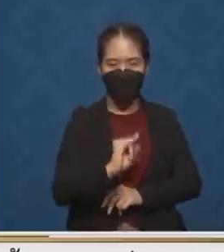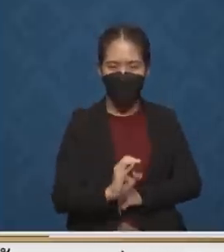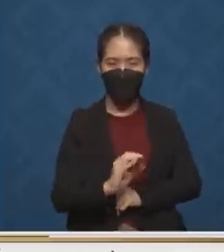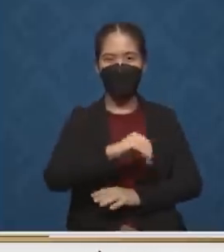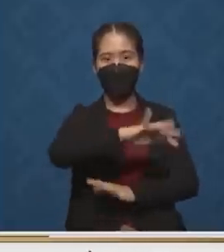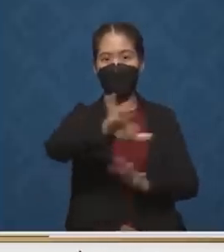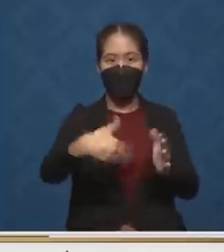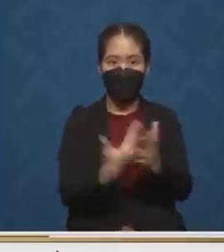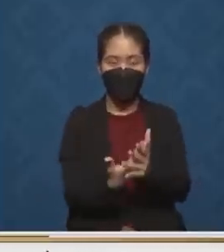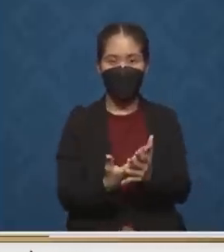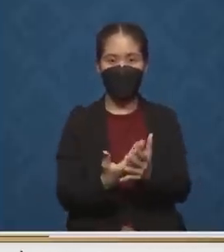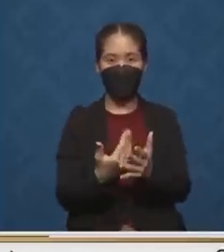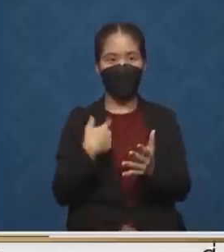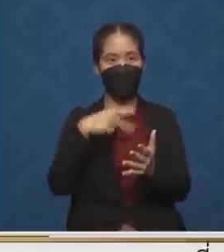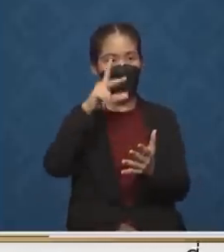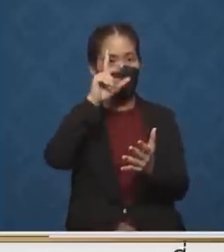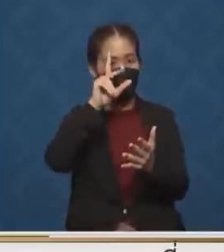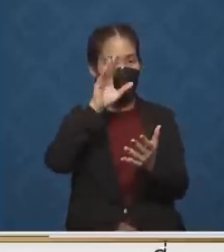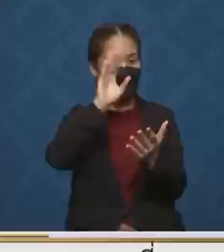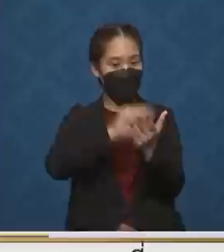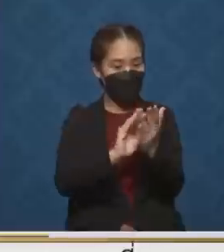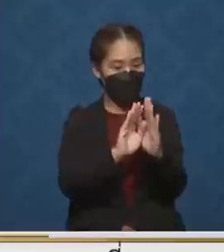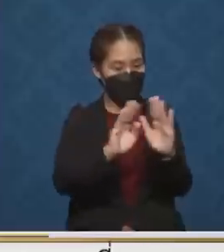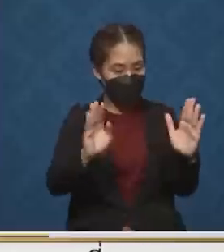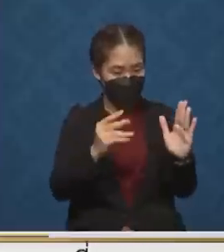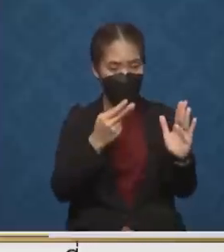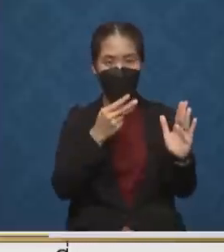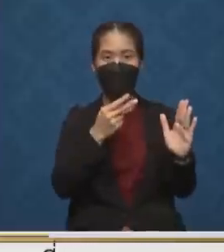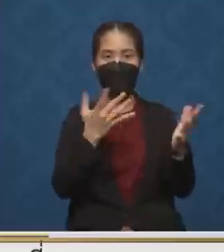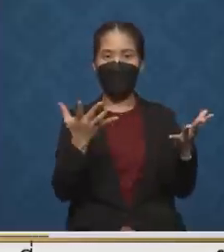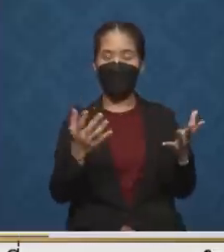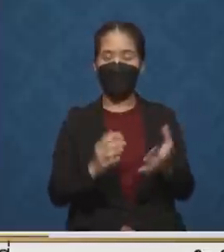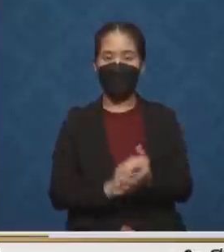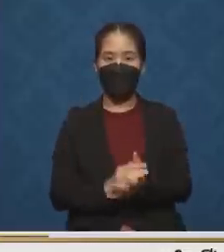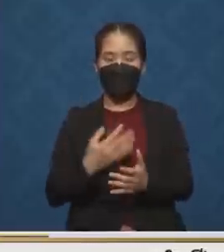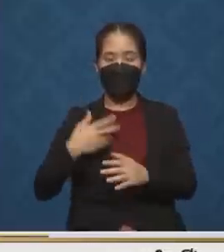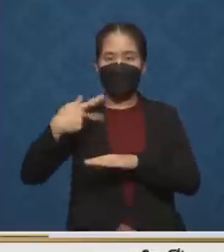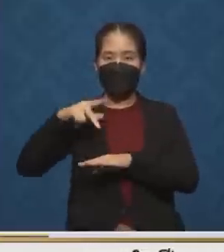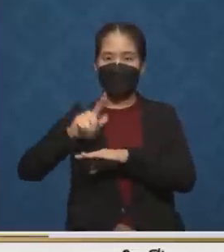เปิดมาแล้ว มีข้อมูลเยอะ แยะมากมายข้ปฤษาญครั